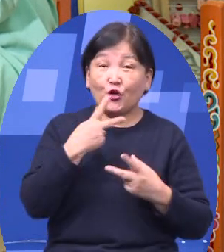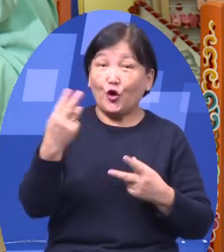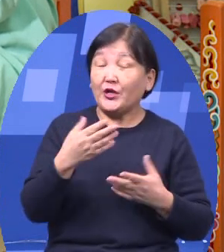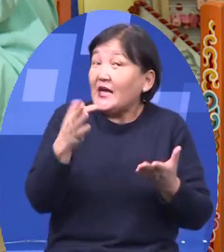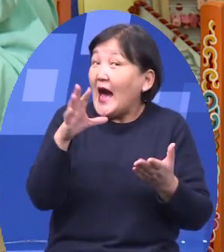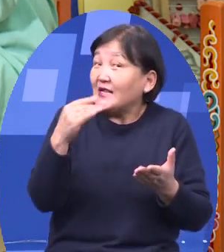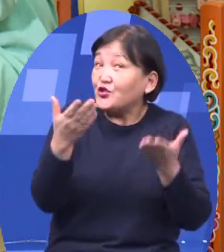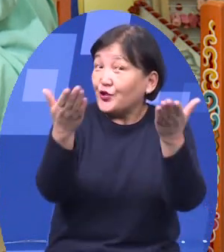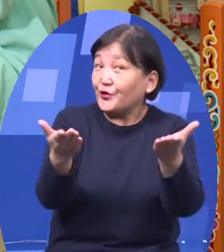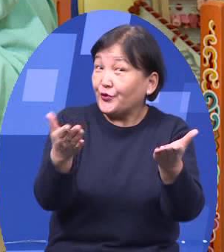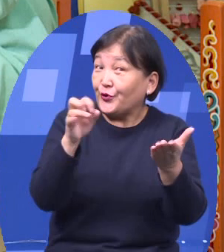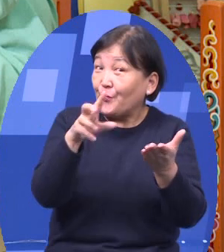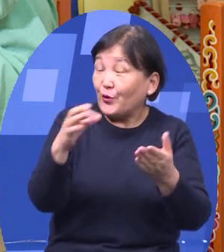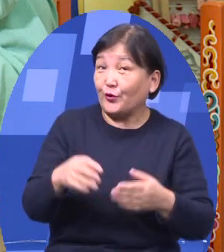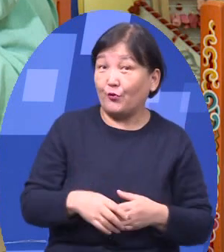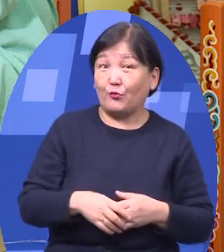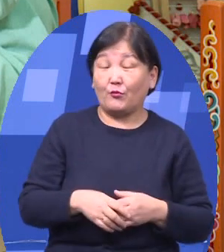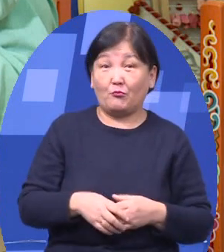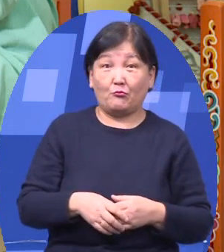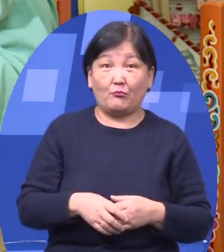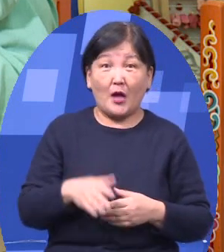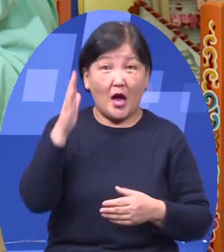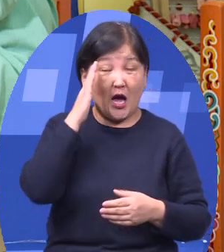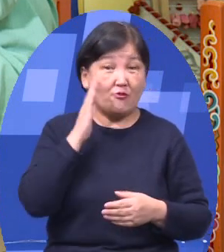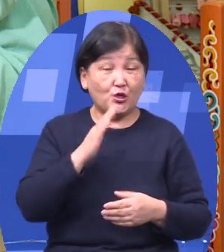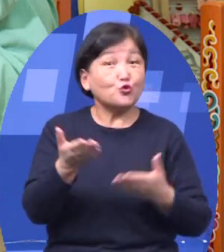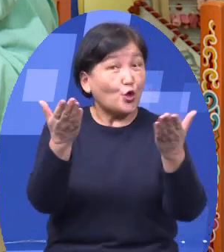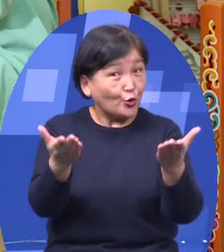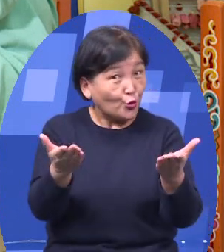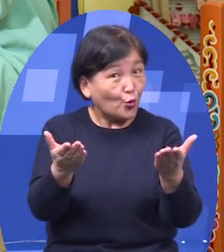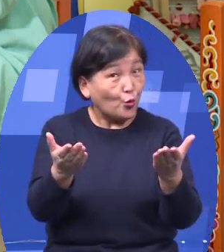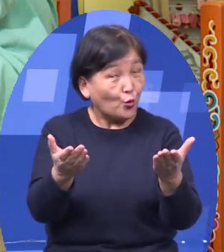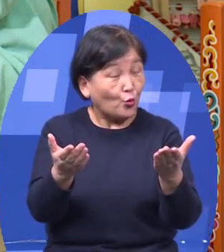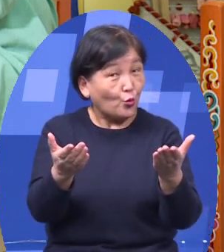залгадаг юм бол? Аав ээж болгодог юм болоо хүүхдүүд ээ.